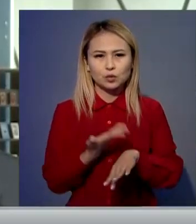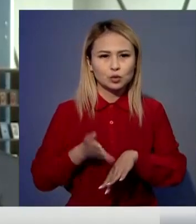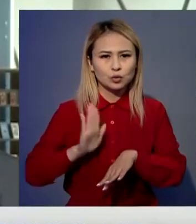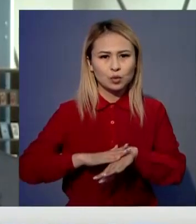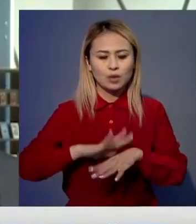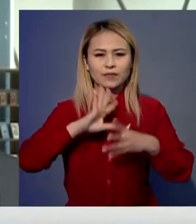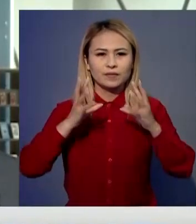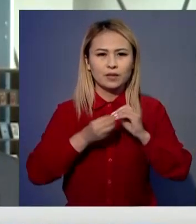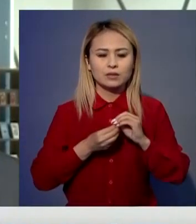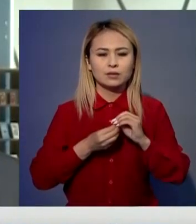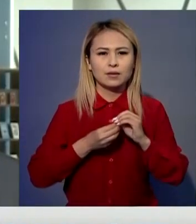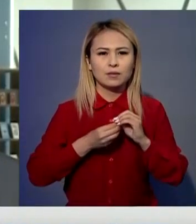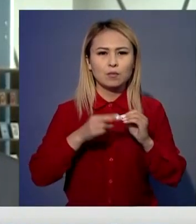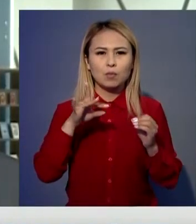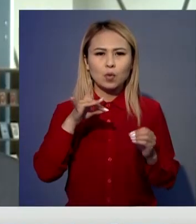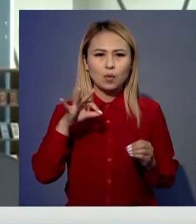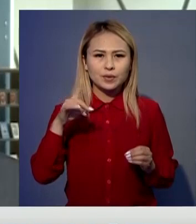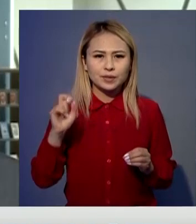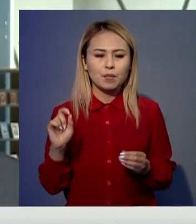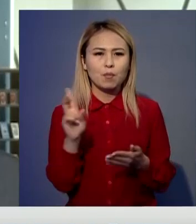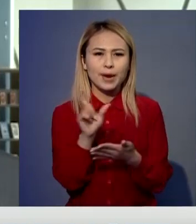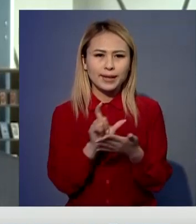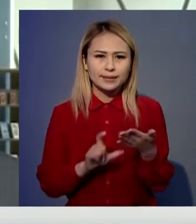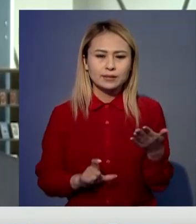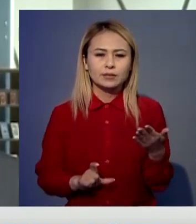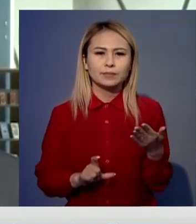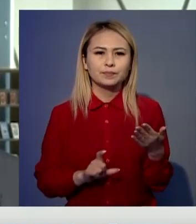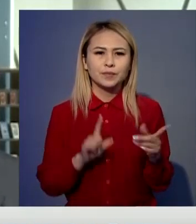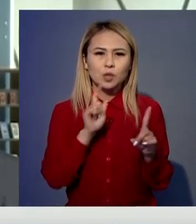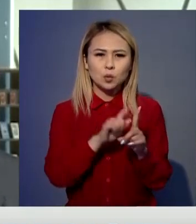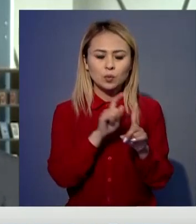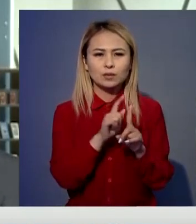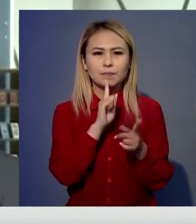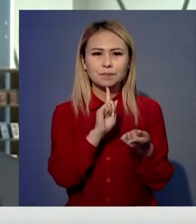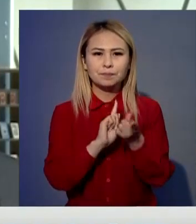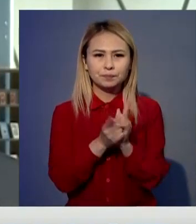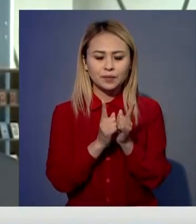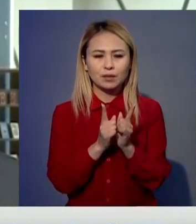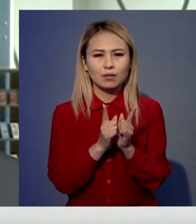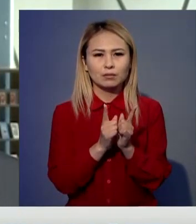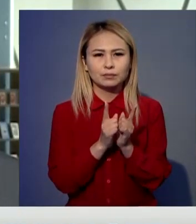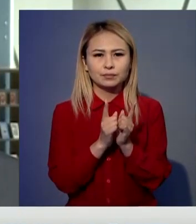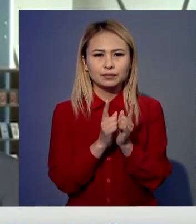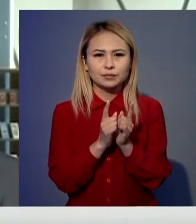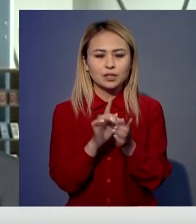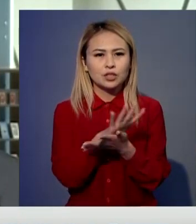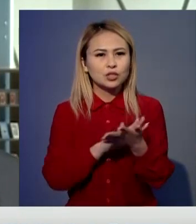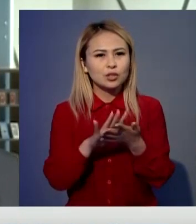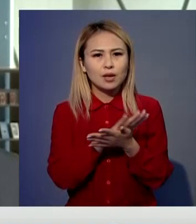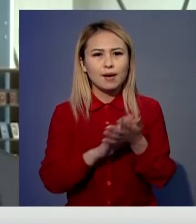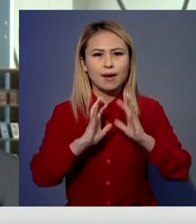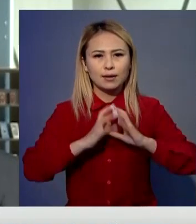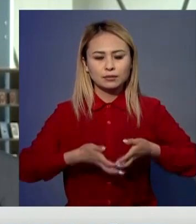қазақ прозаиктарының прозаларды болсын, поэзияларды болсын сөздікпен аударған аударма, ол ешқашан